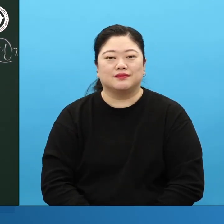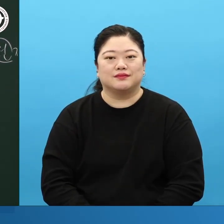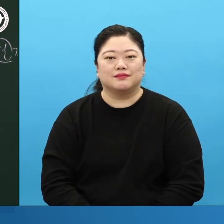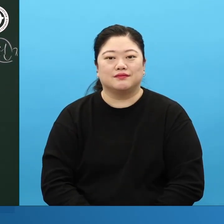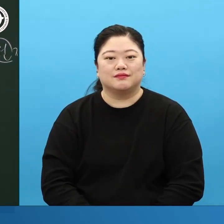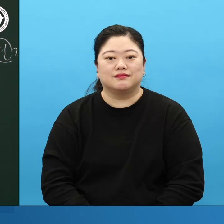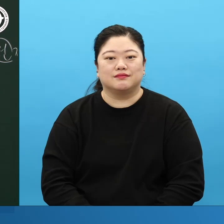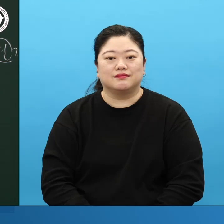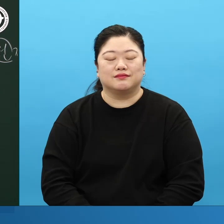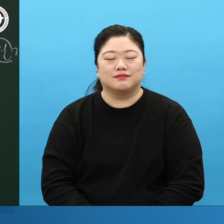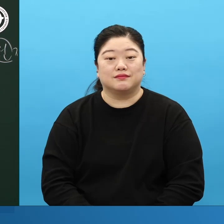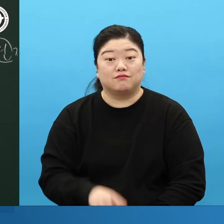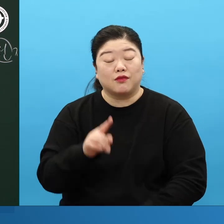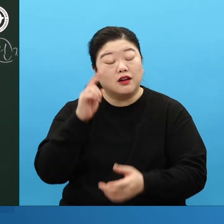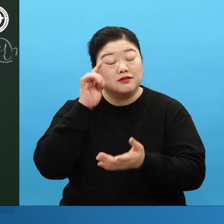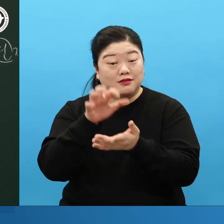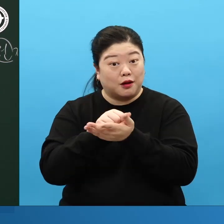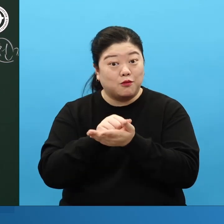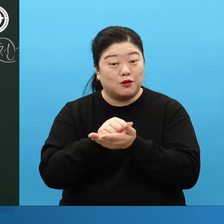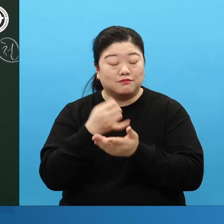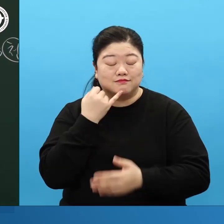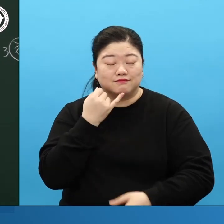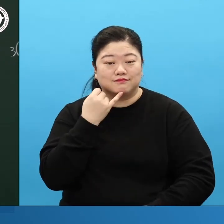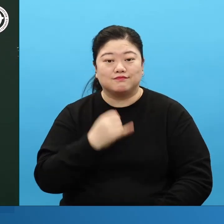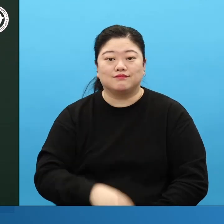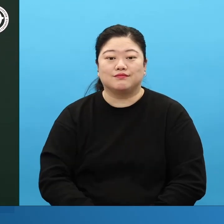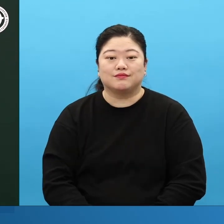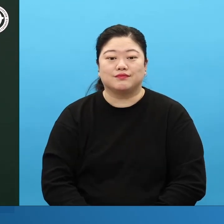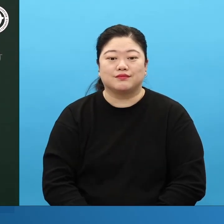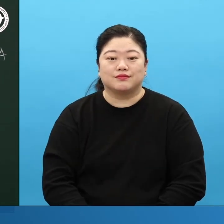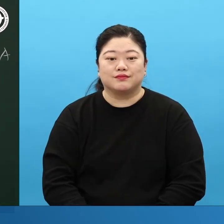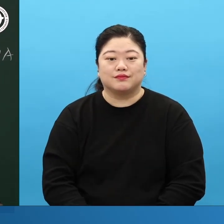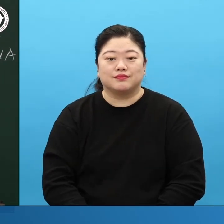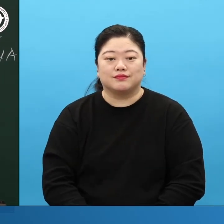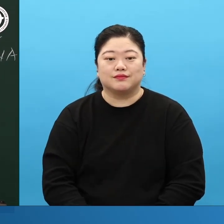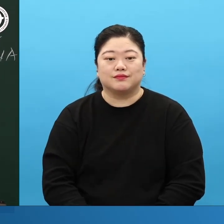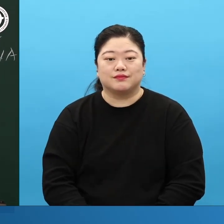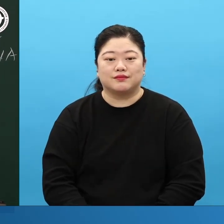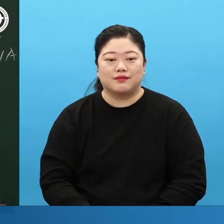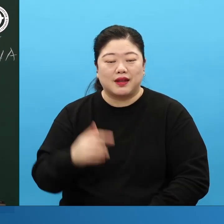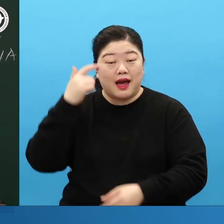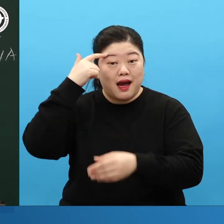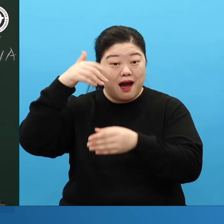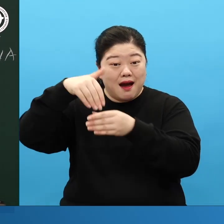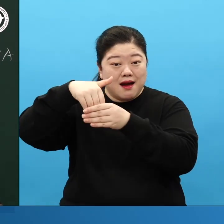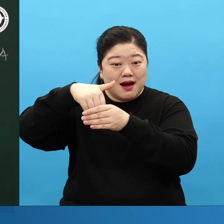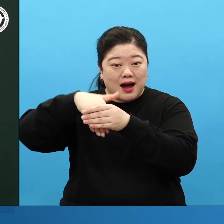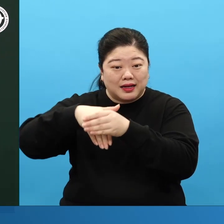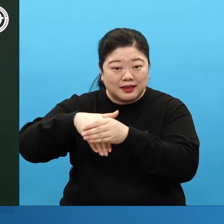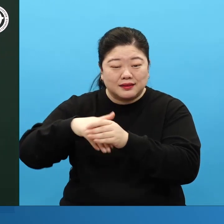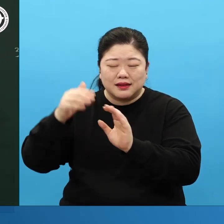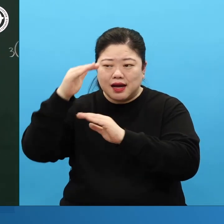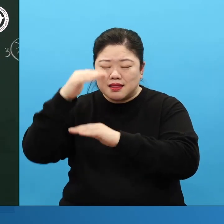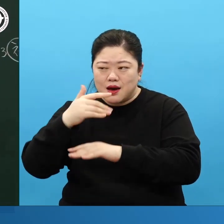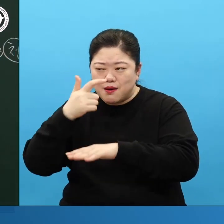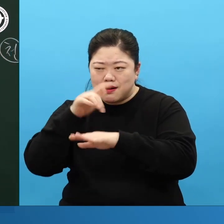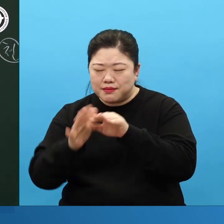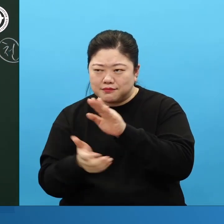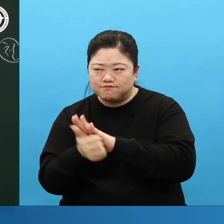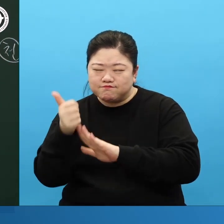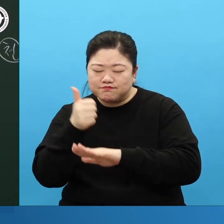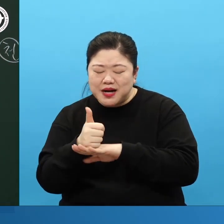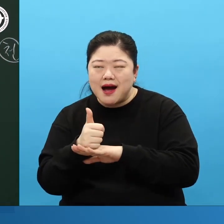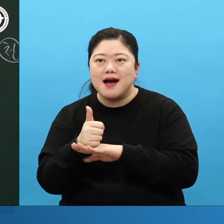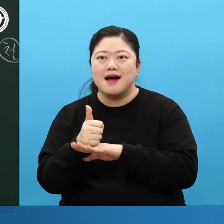참고하시면 돼요, 렘넌트들은. Los remanentes deben de tener en cuenta esto. 여러분들이 이 답을 딱 누리면 어떤 면에서 나와집니다. Por ejemplo,